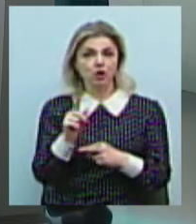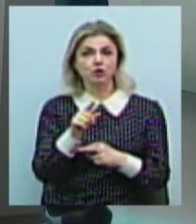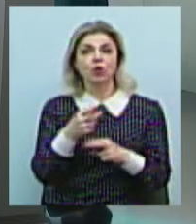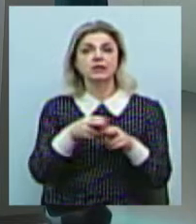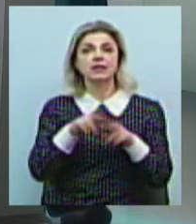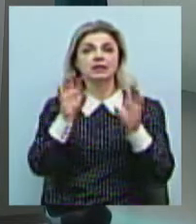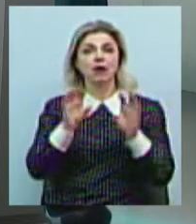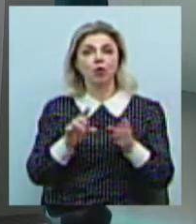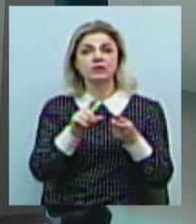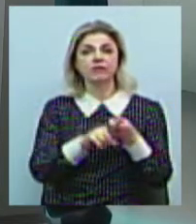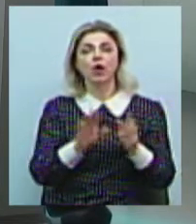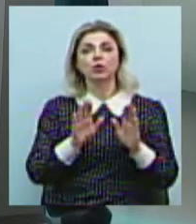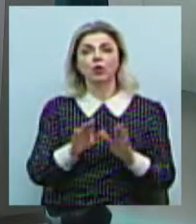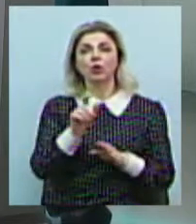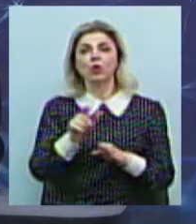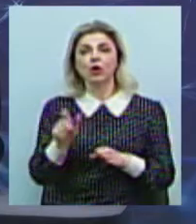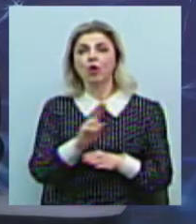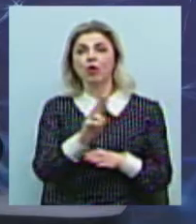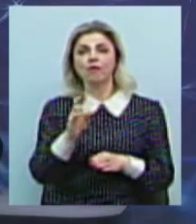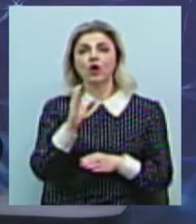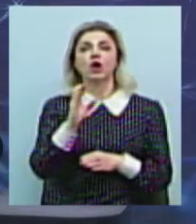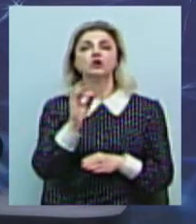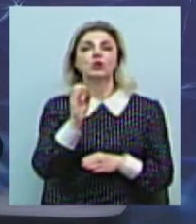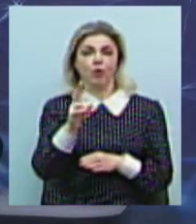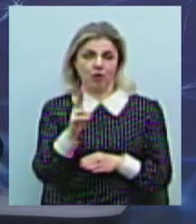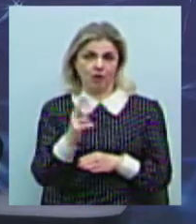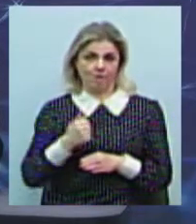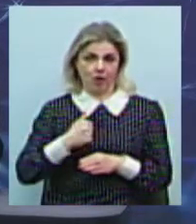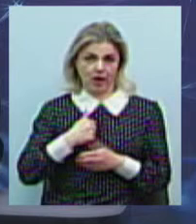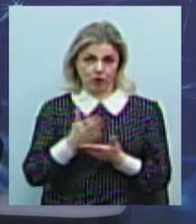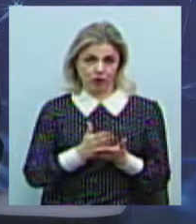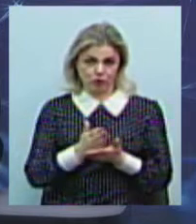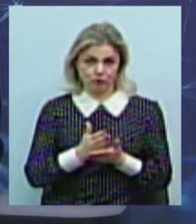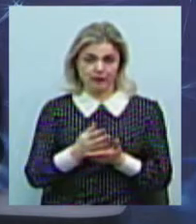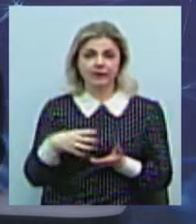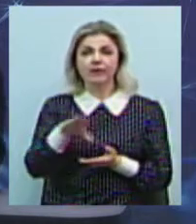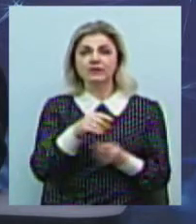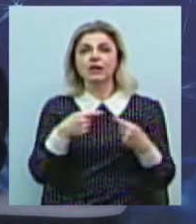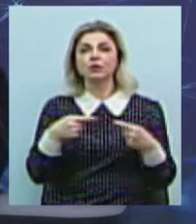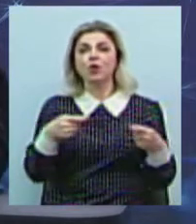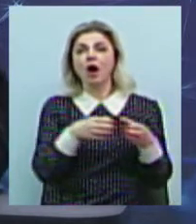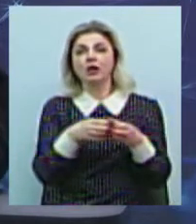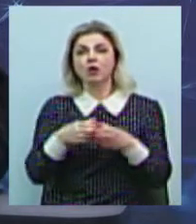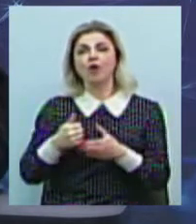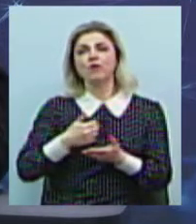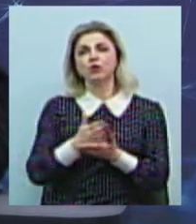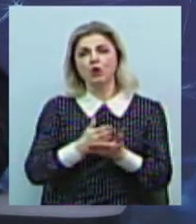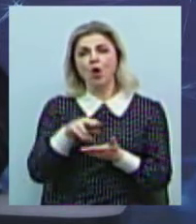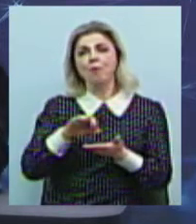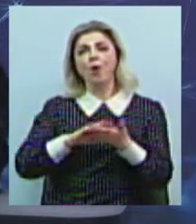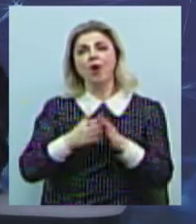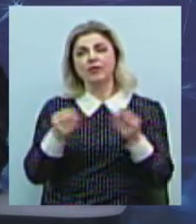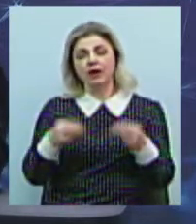стосується тільки осіб строкової військової служби. Тобто всі інші категорії військовослужбовців, які за контрактом і так